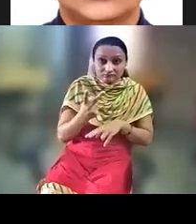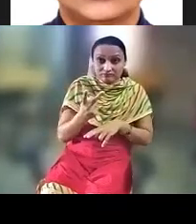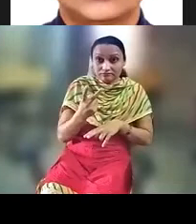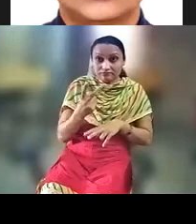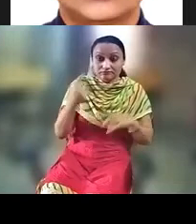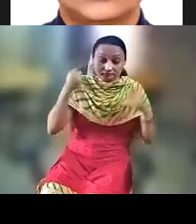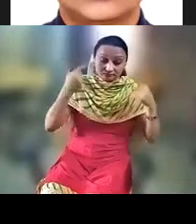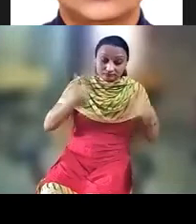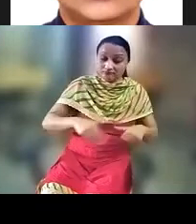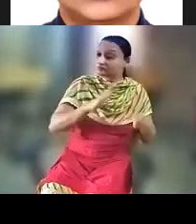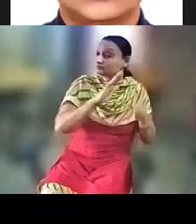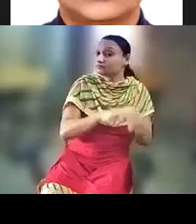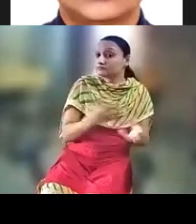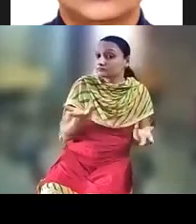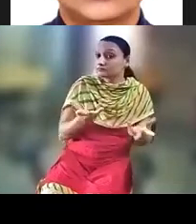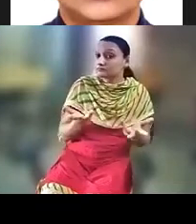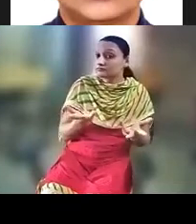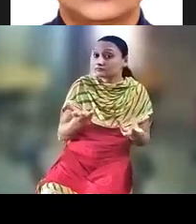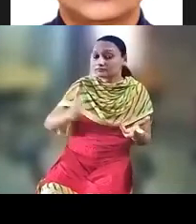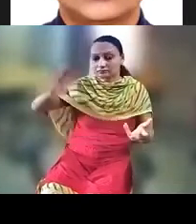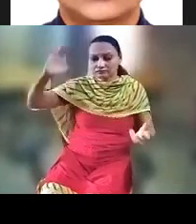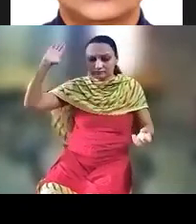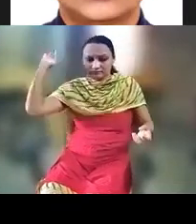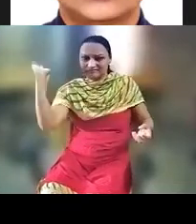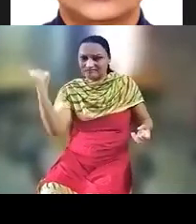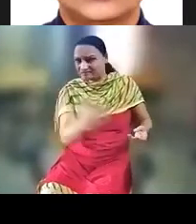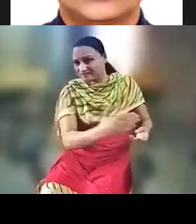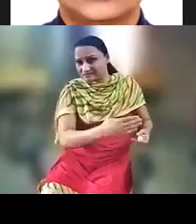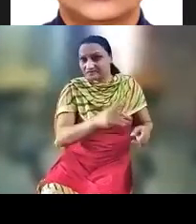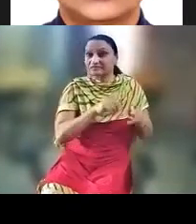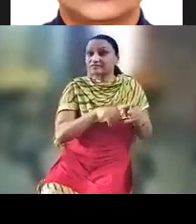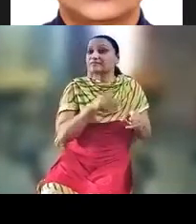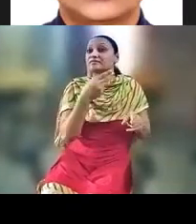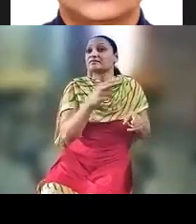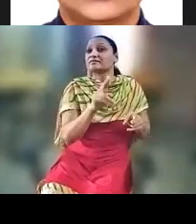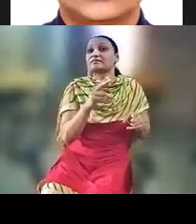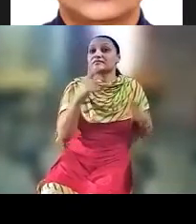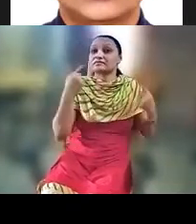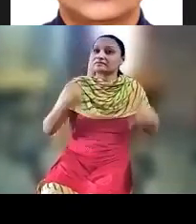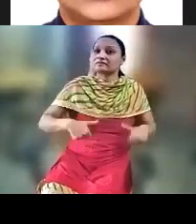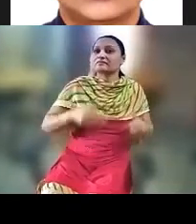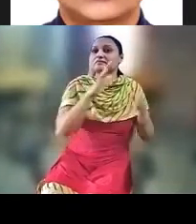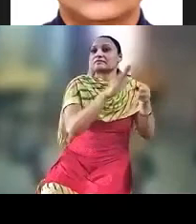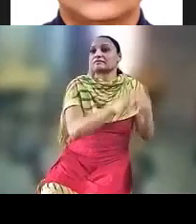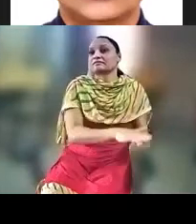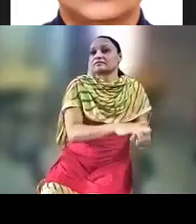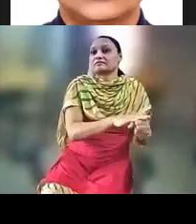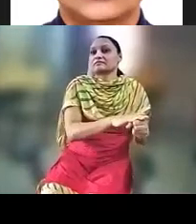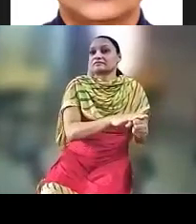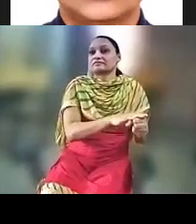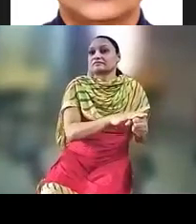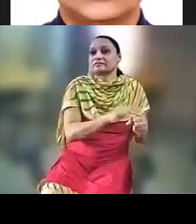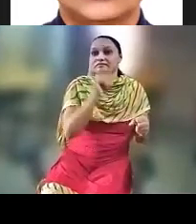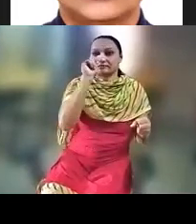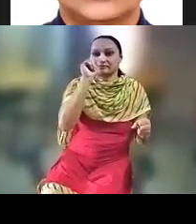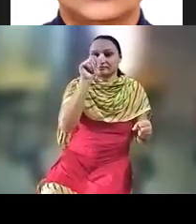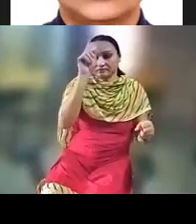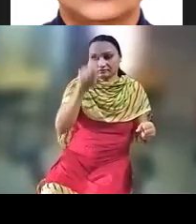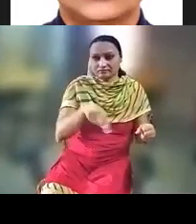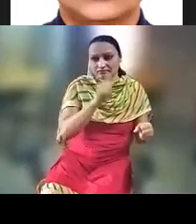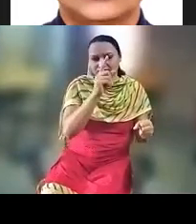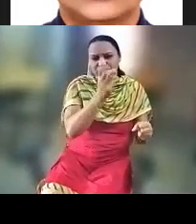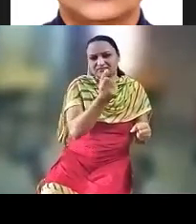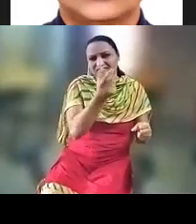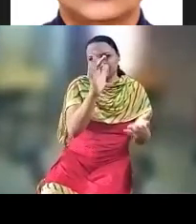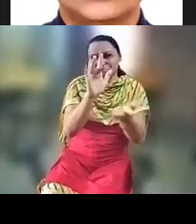फिजिकल अब्यूज, तो एक चांटा भी लगाया तो उसको भी फिजिकल अब्यूज कहते हैं। उस हिसाब से देखा जाए तो भारत में सबके ही साथ फिजिकल अब्यूज होता है।